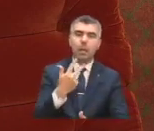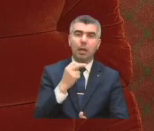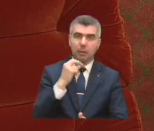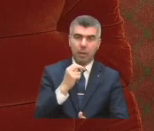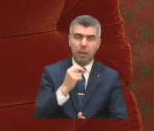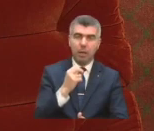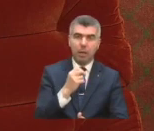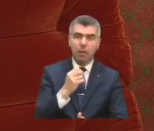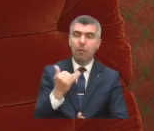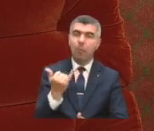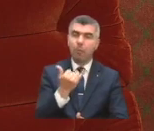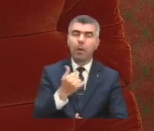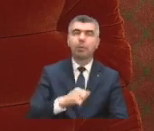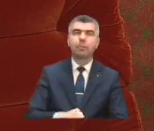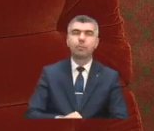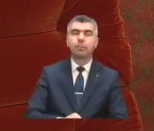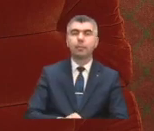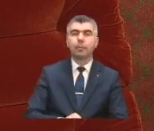استثمارات أخرى،